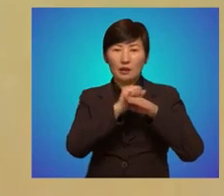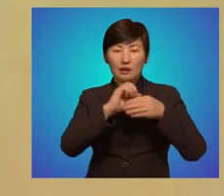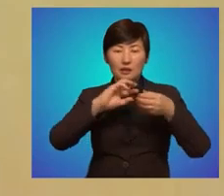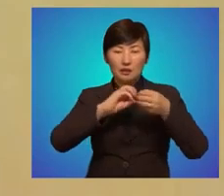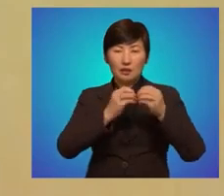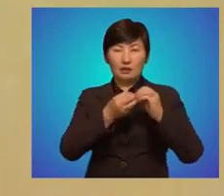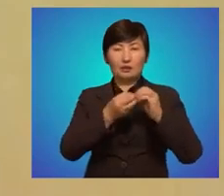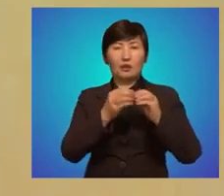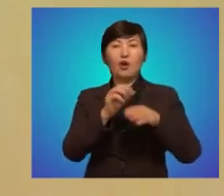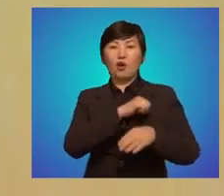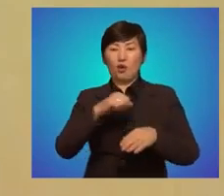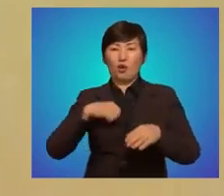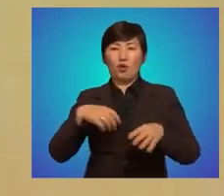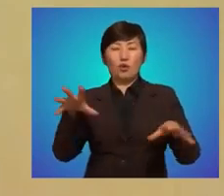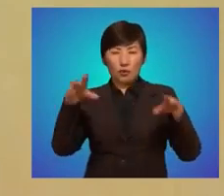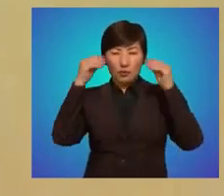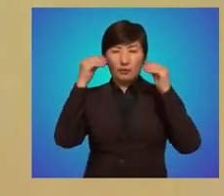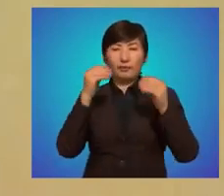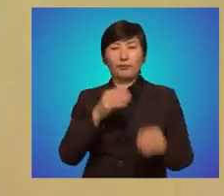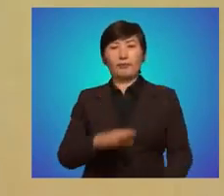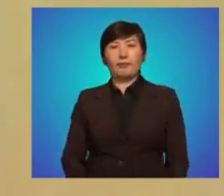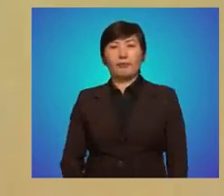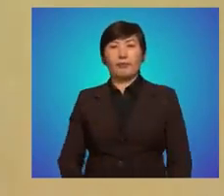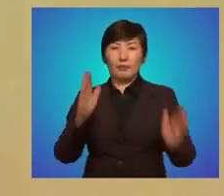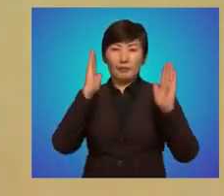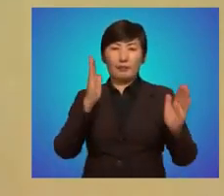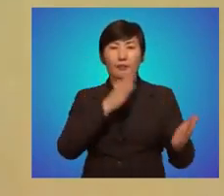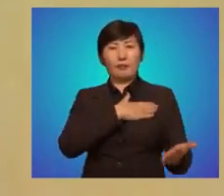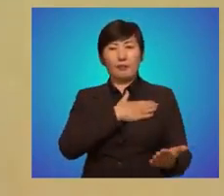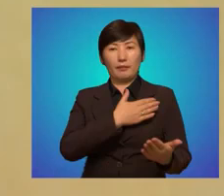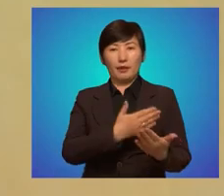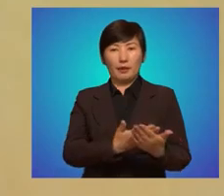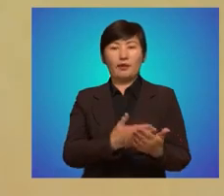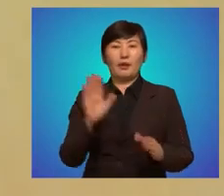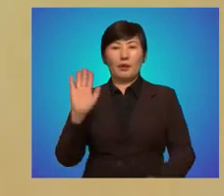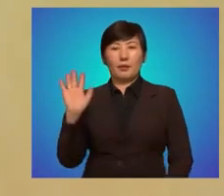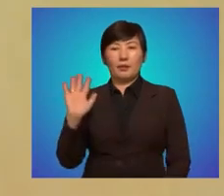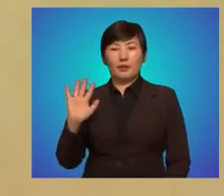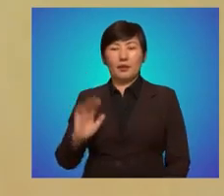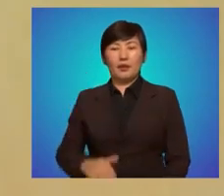давтаад дасгалаа өөрийн болгон хөвшүүлээрэй. За дараагийн хичээлээр уулзлаа, дахин уулзлаа, баяртай.